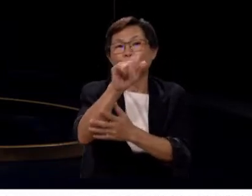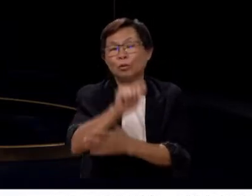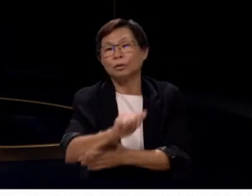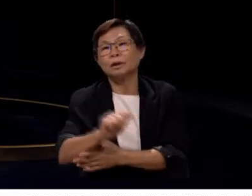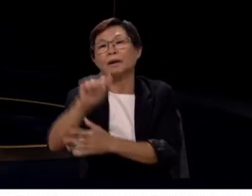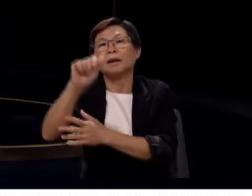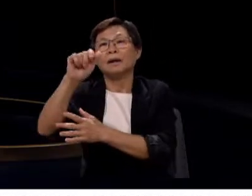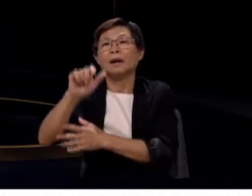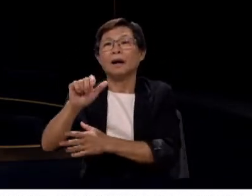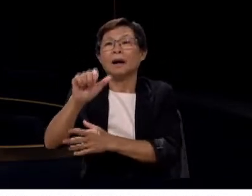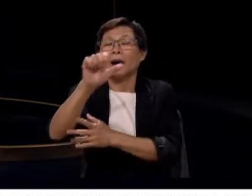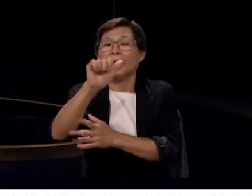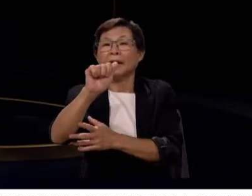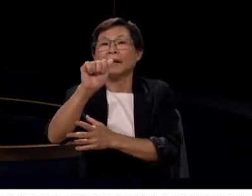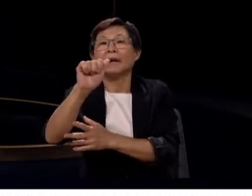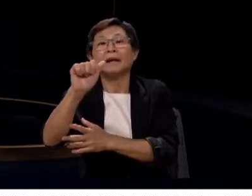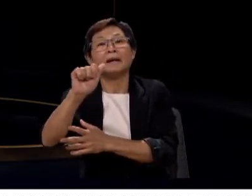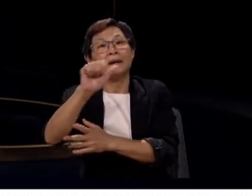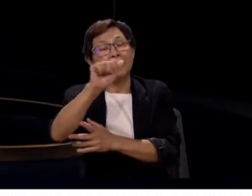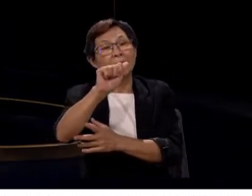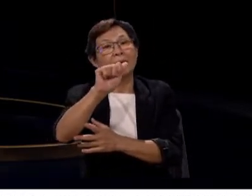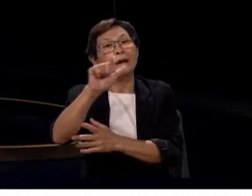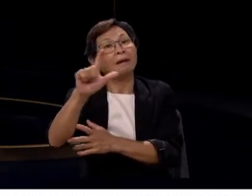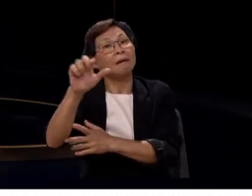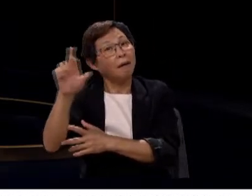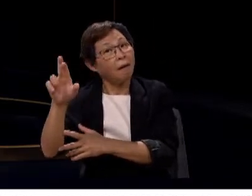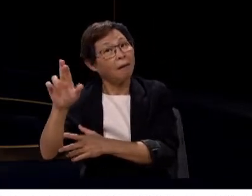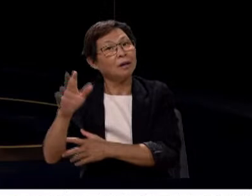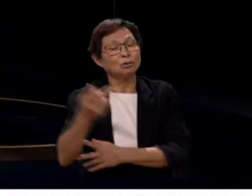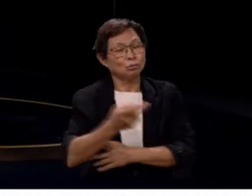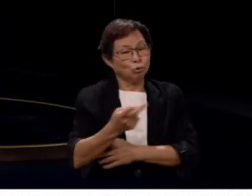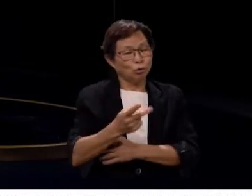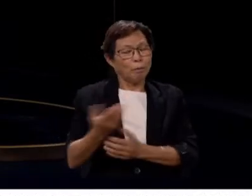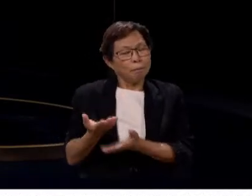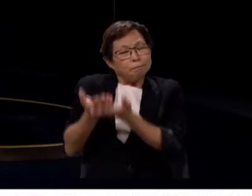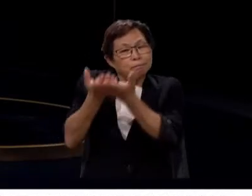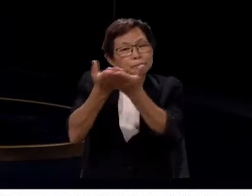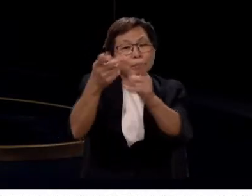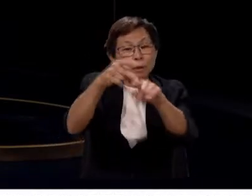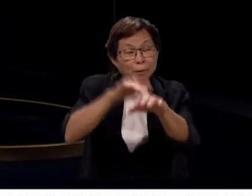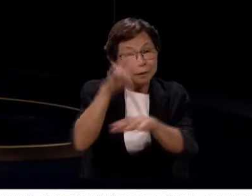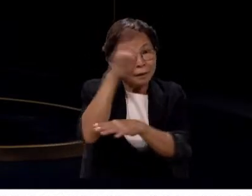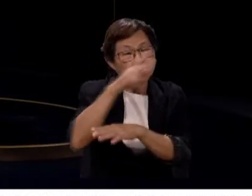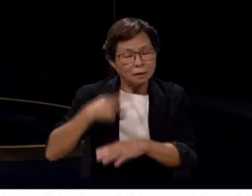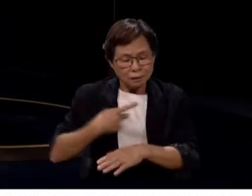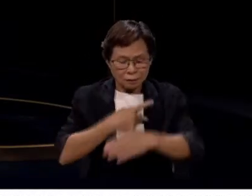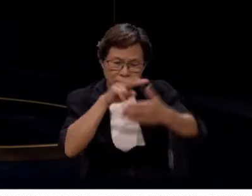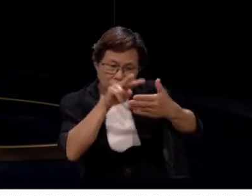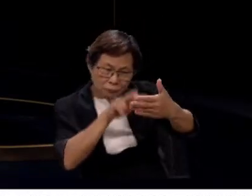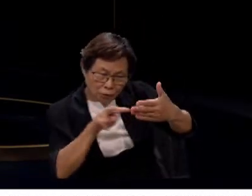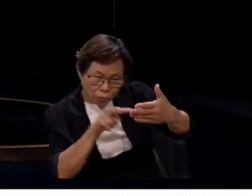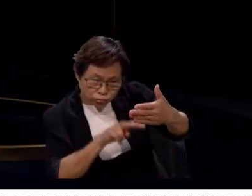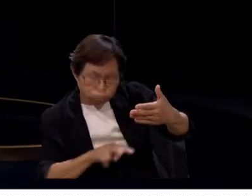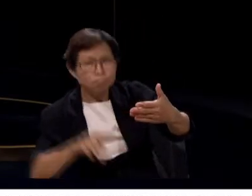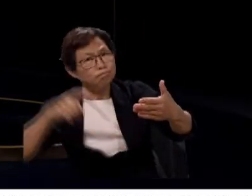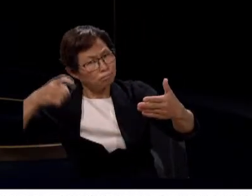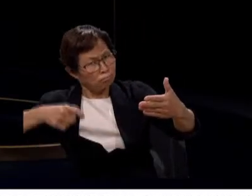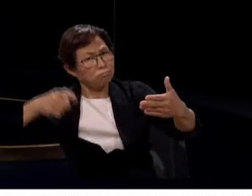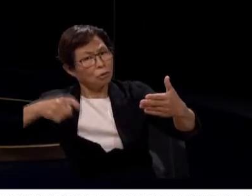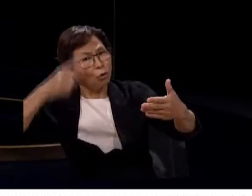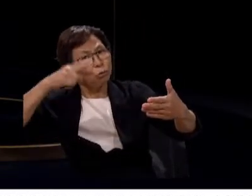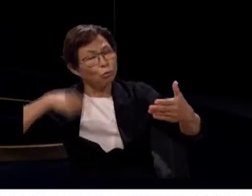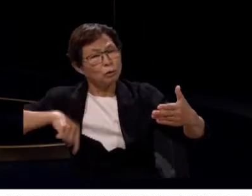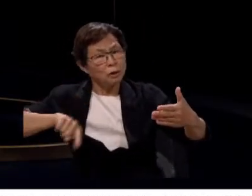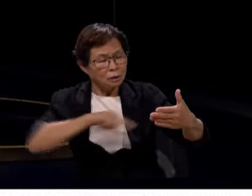lebih rakyat-rakyat ataupun e-learning dan Billy dibentang pada Kerajaan sebagai kita melihat bahwa memang volume